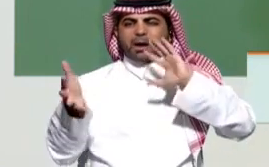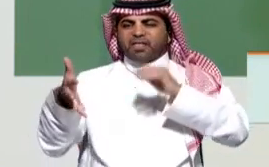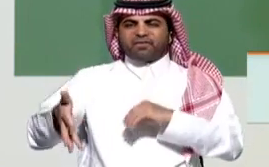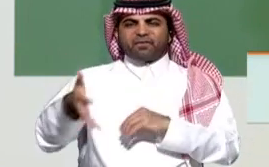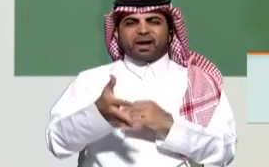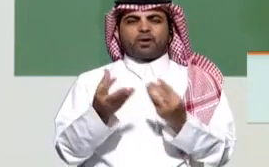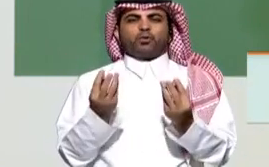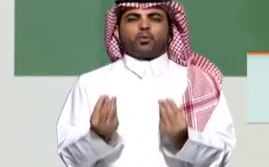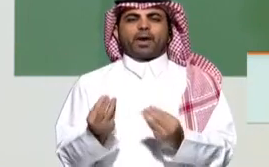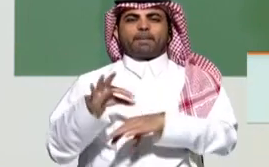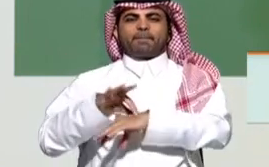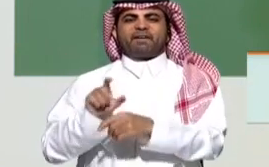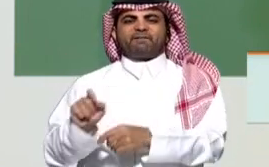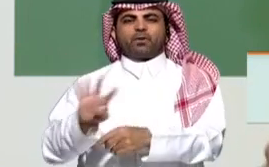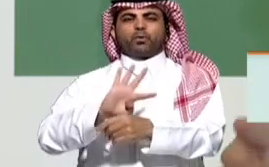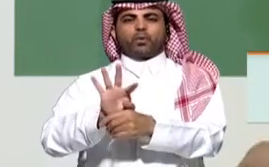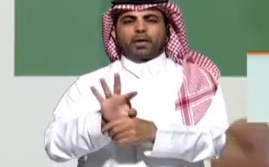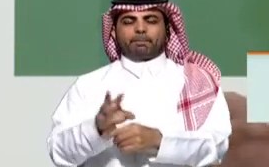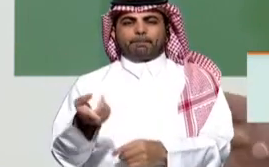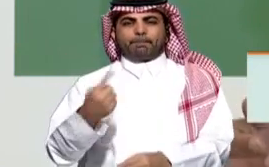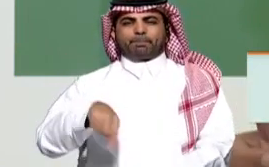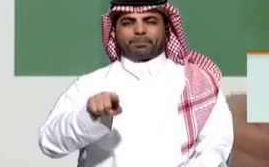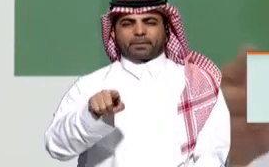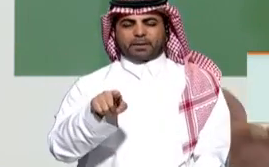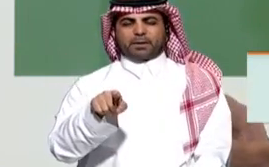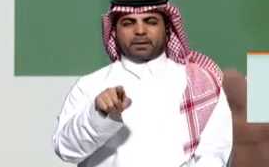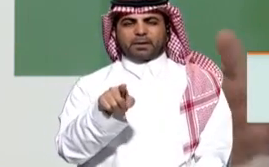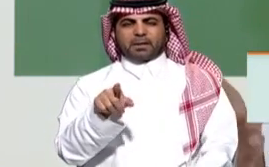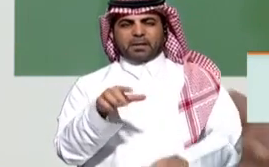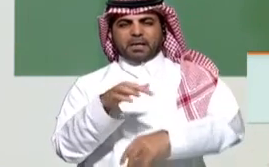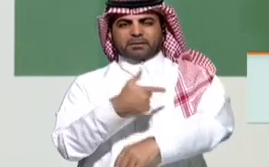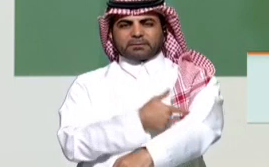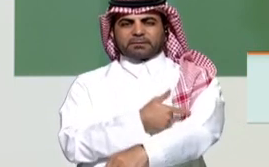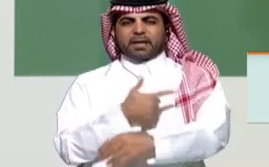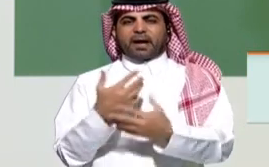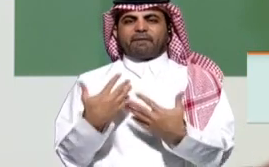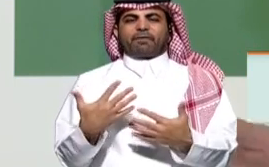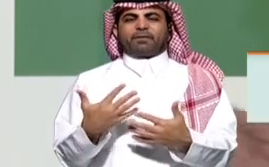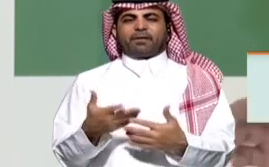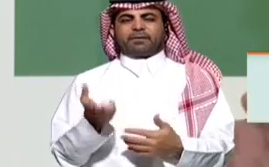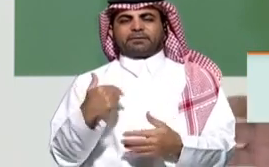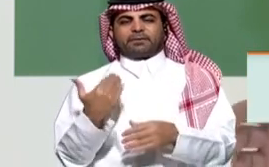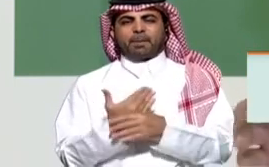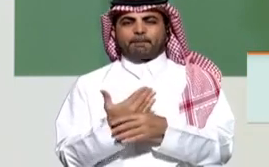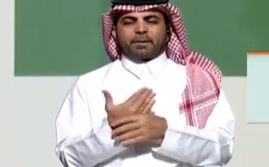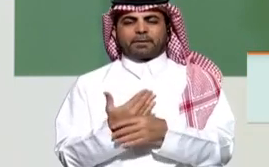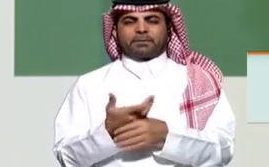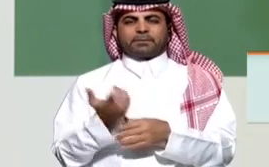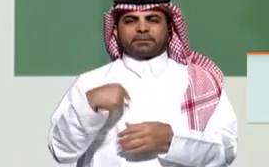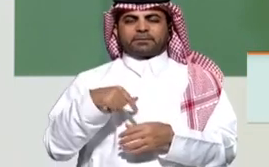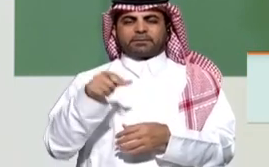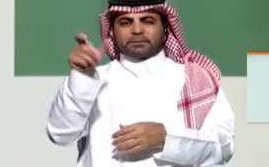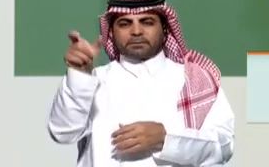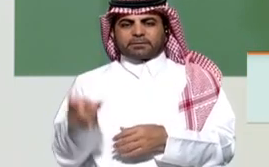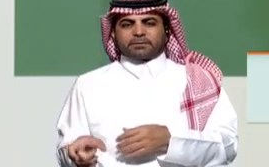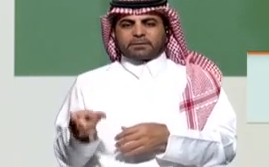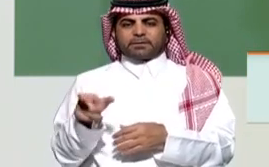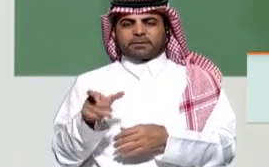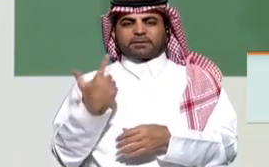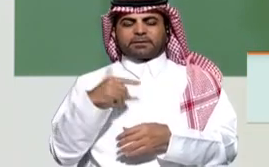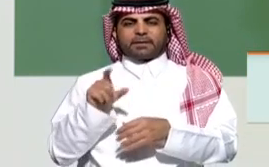أقل، وأيضا الحمد لله حتى آثاره الصحية في الغالب عليهم تكون أقل لعدة عوامل لها علاقة، لا ترتبط